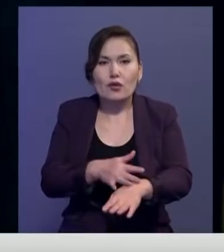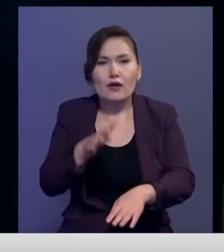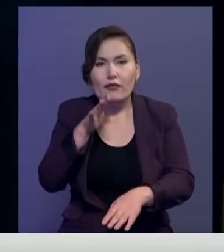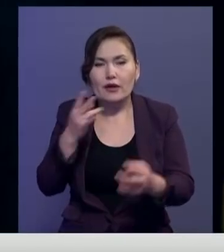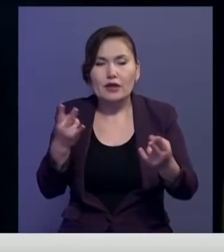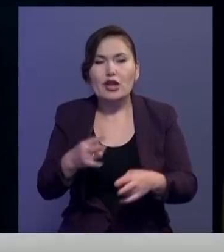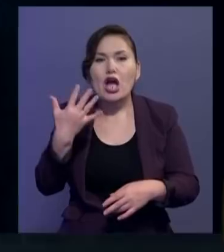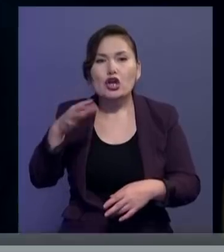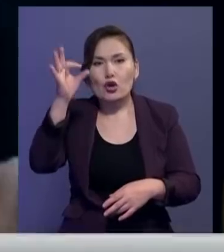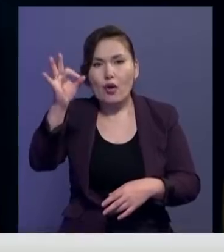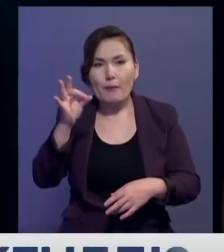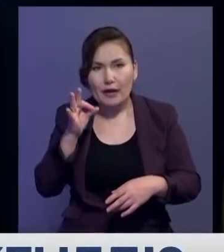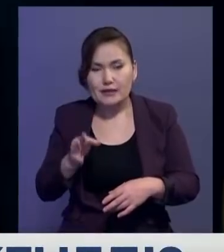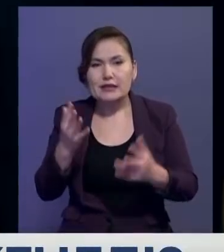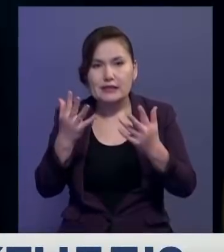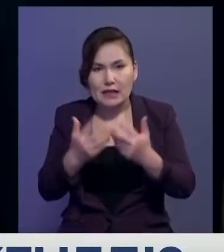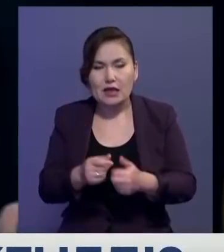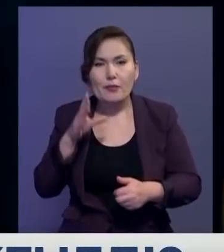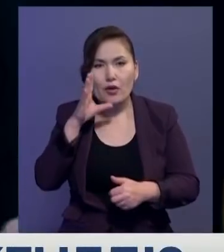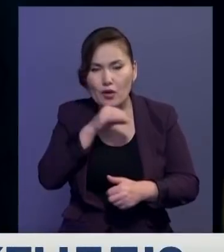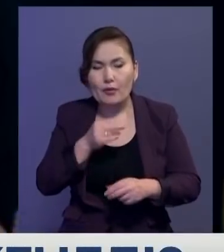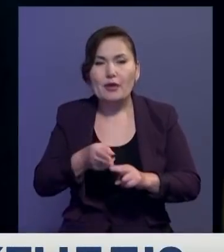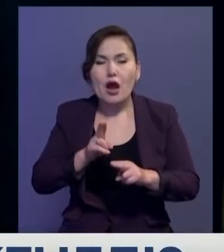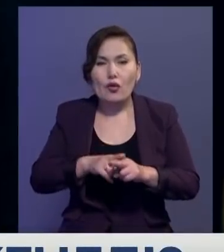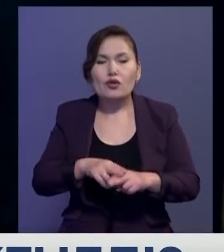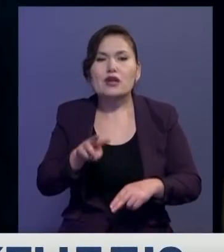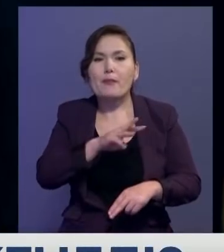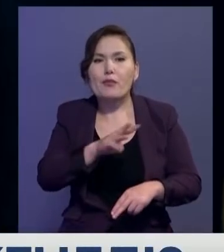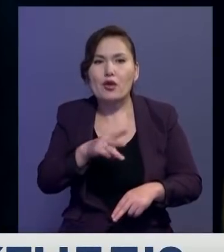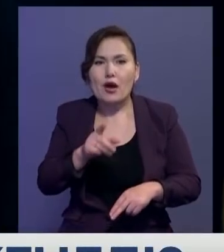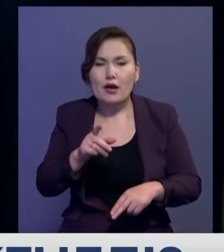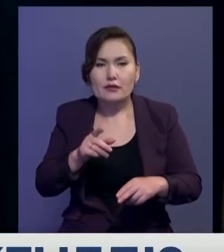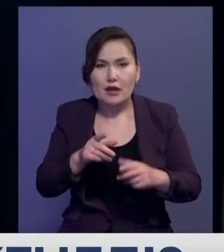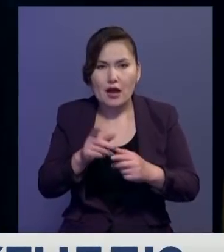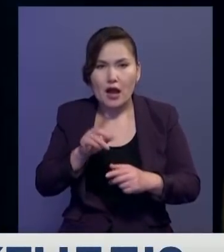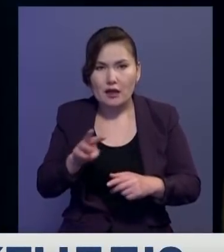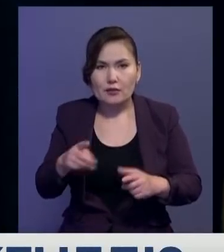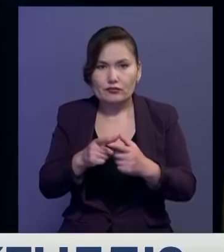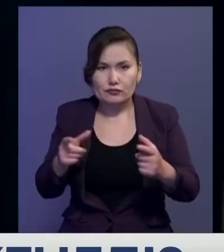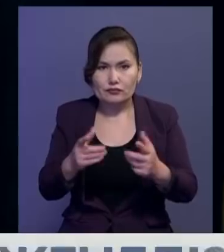бюллетендердің 50%-ын қарап үлгердік. Бірақ әлі де санаққа түсетін миллиондаған бюллетен бар.